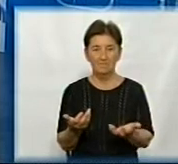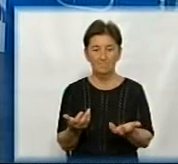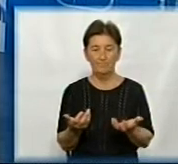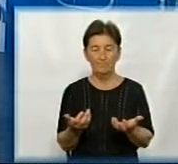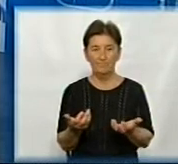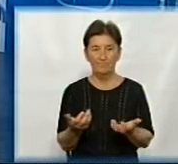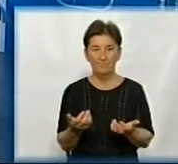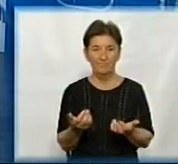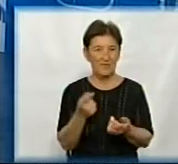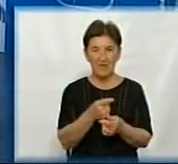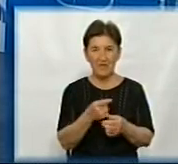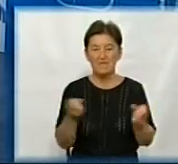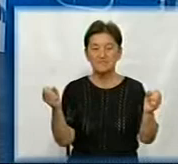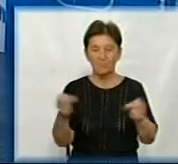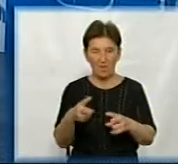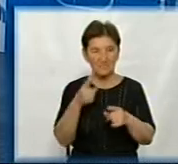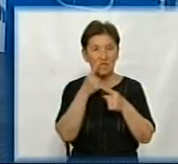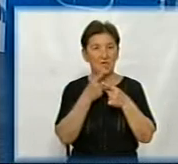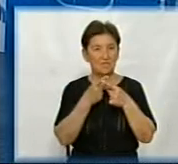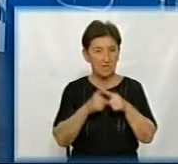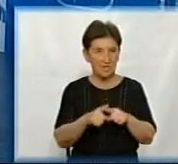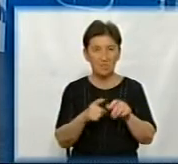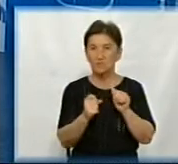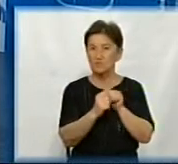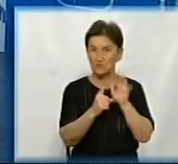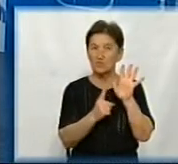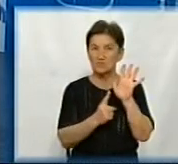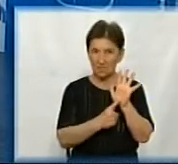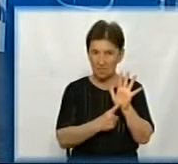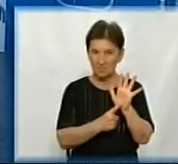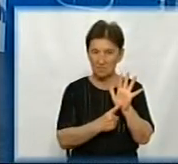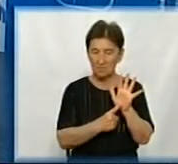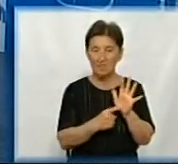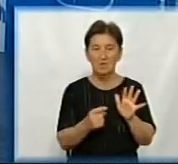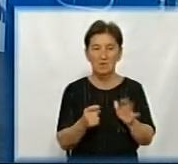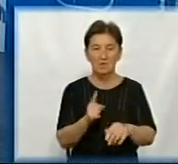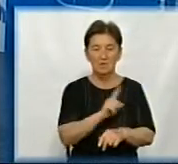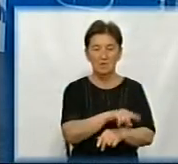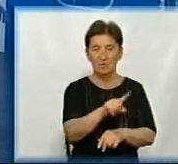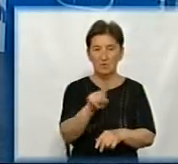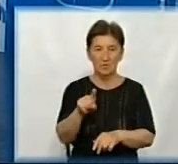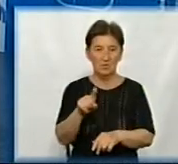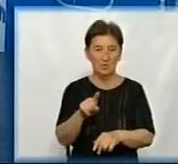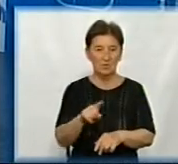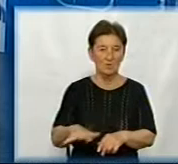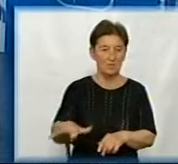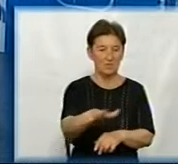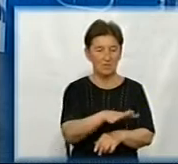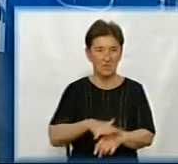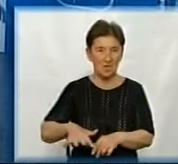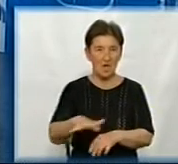це не спецтехніка, очевидно. Була і спецтехніка. 16 спецтехніки було. Вона належала міській територіальній